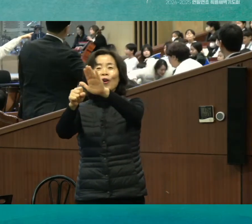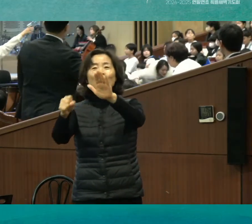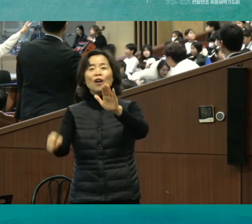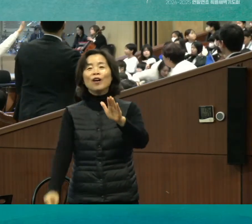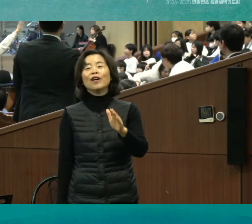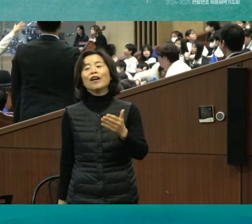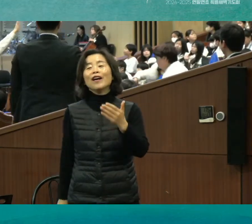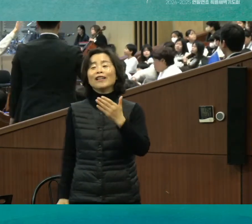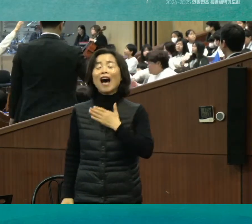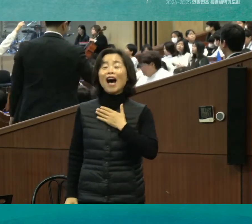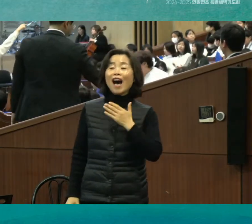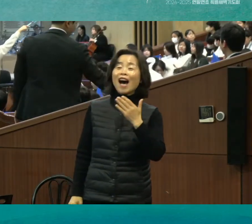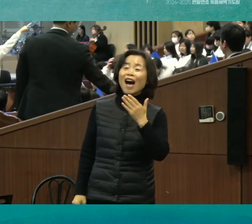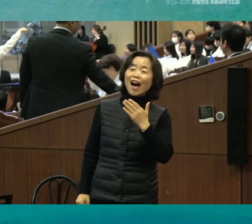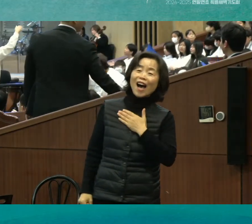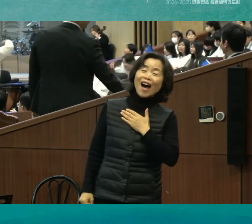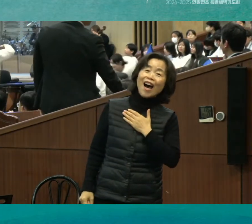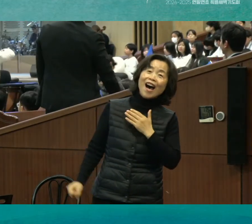난